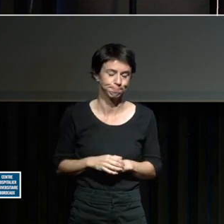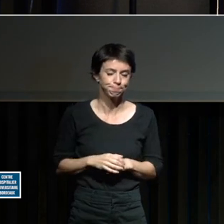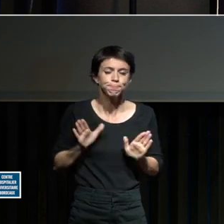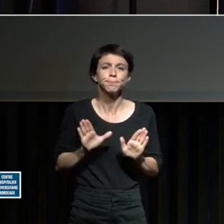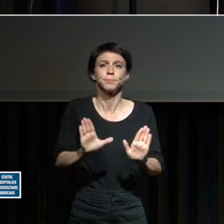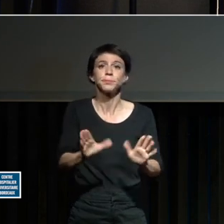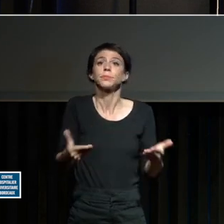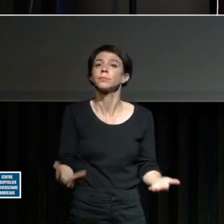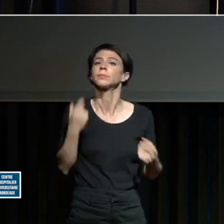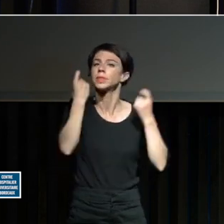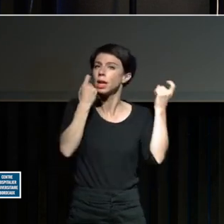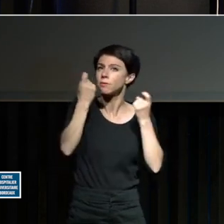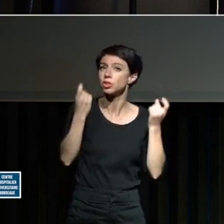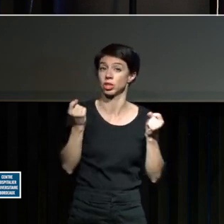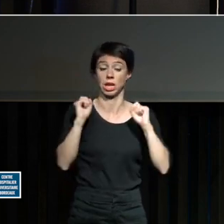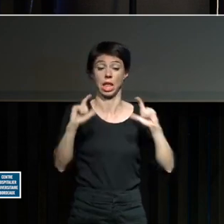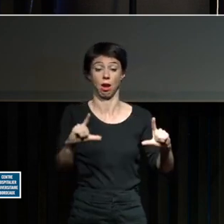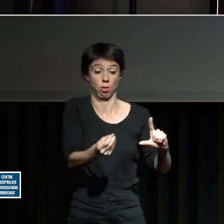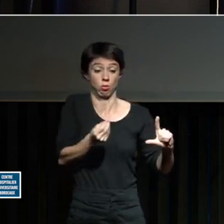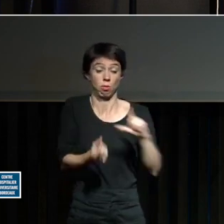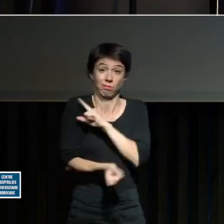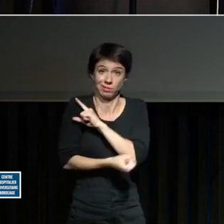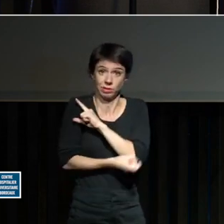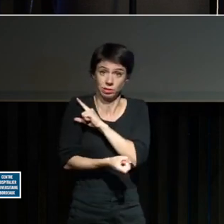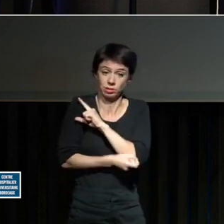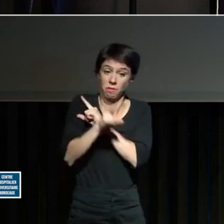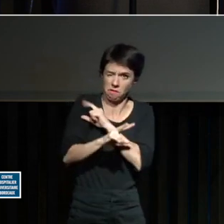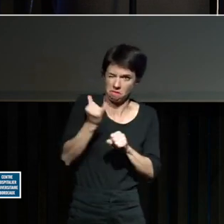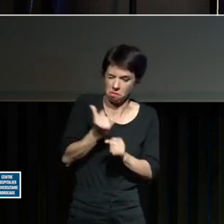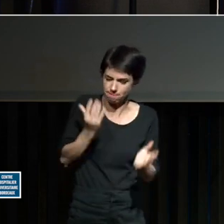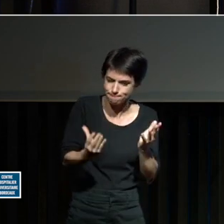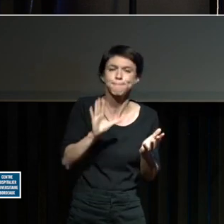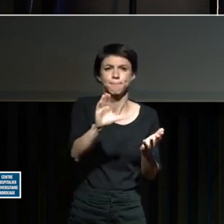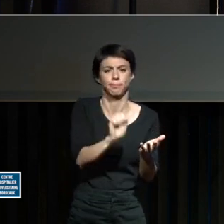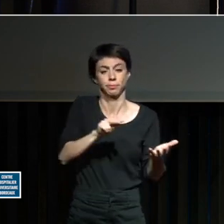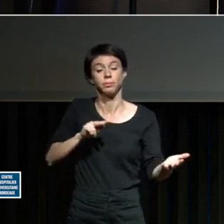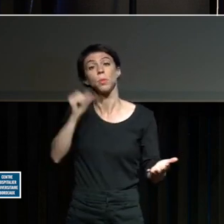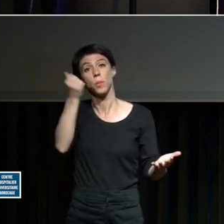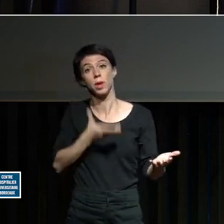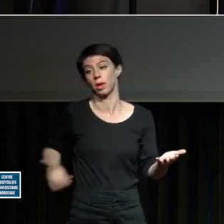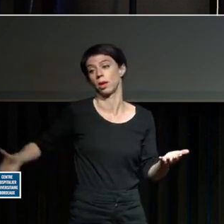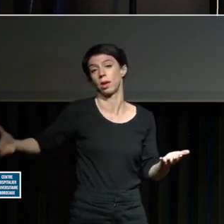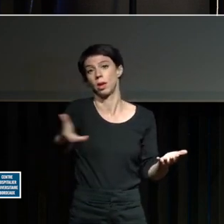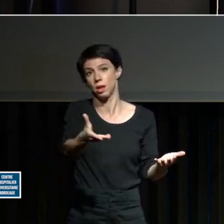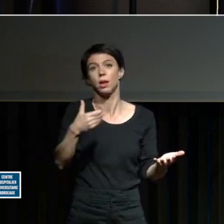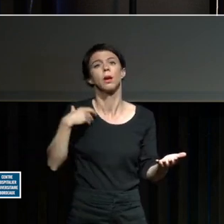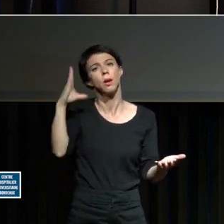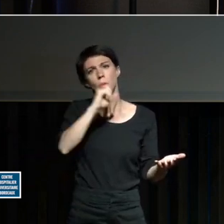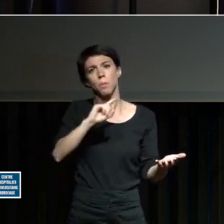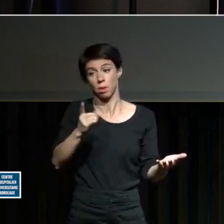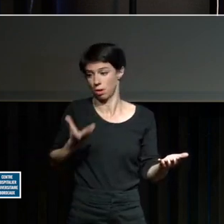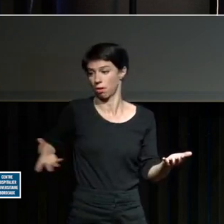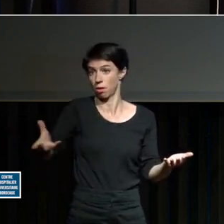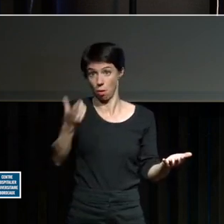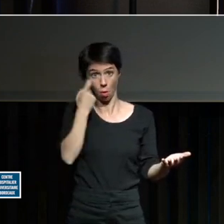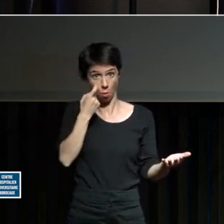est important de pouvoir intégrer cette problématique dans le contexte des très fortes évolutions de nos modes de